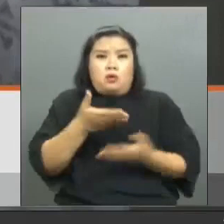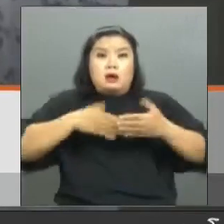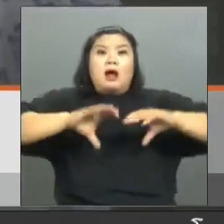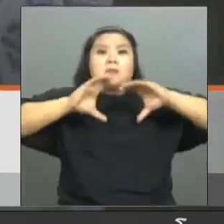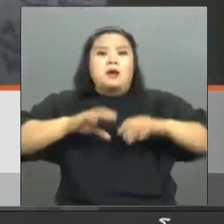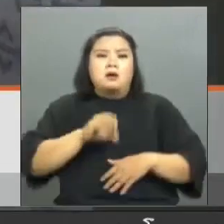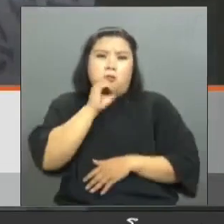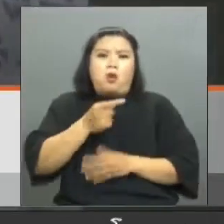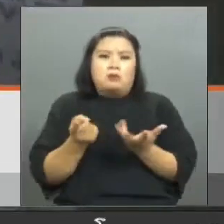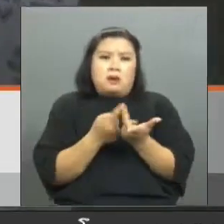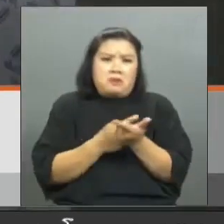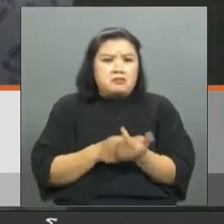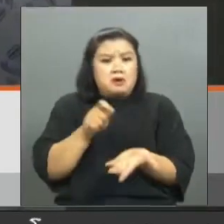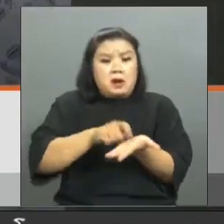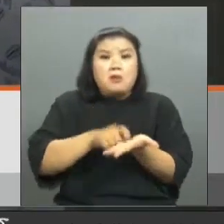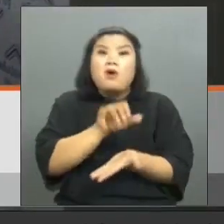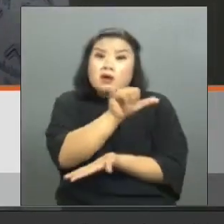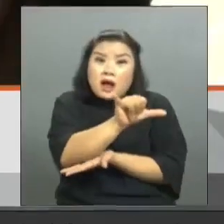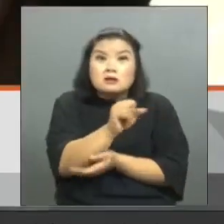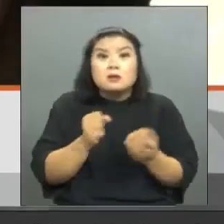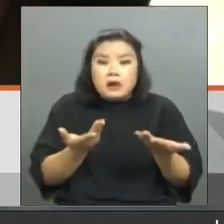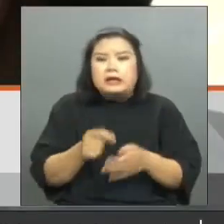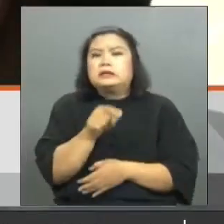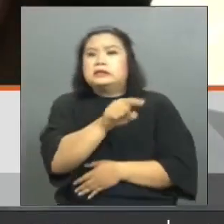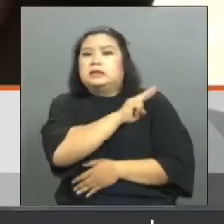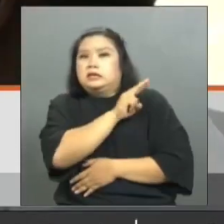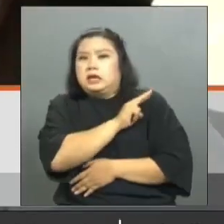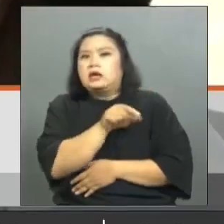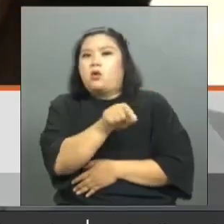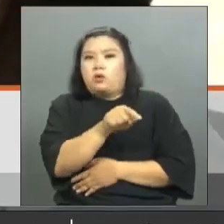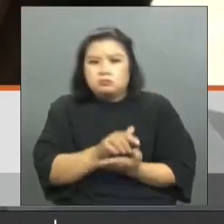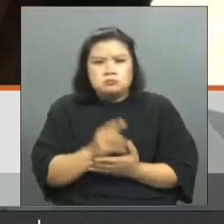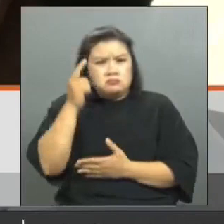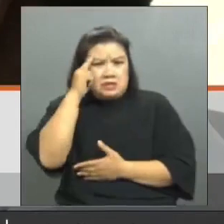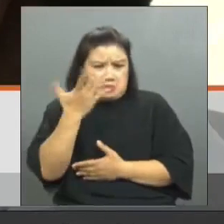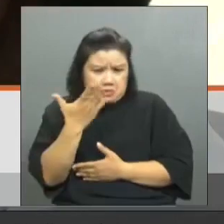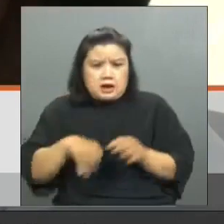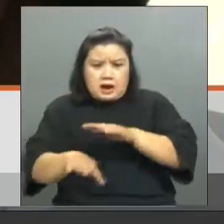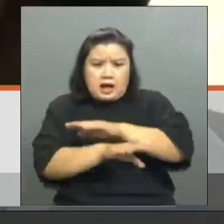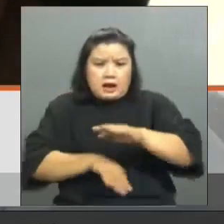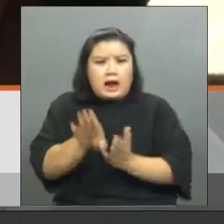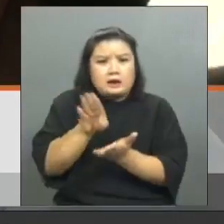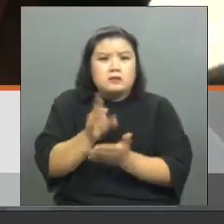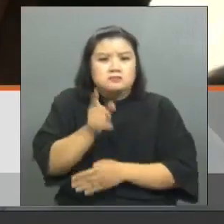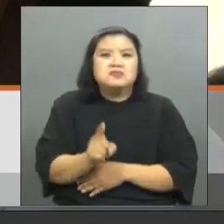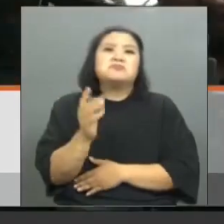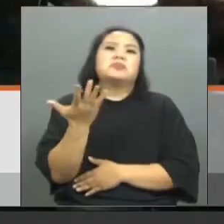เลขส.ส.ที่ยังไม่ชัดเจนนั้นก็ถือว่าเป็นความเข้าใจส่วนตัวไม่มีแหล่งที่มาจากข้อเท็จจริงค่ะ